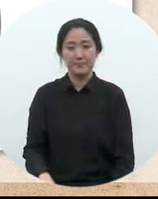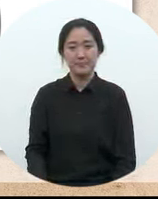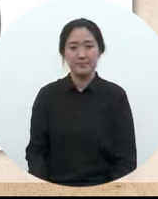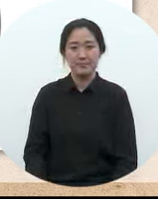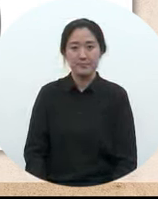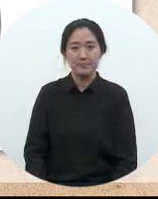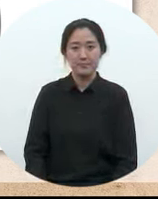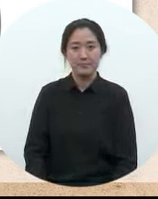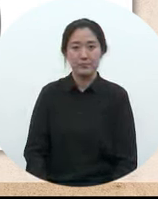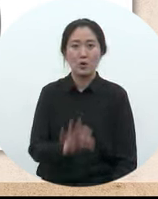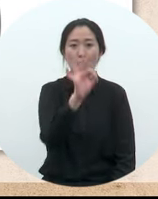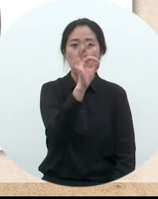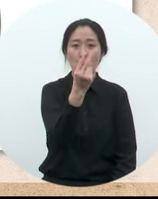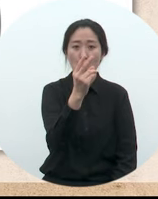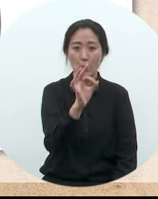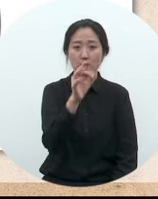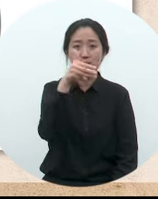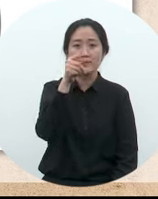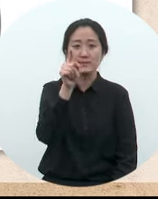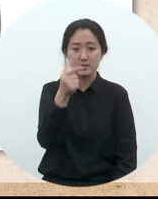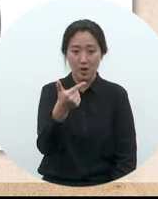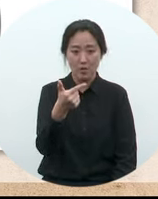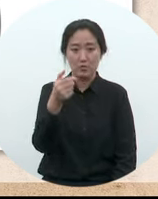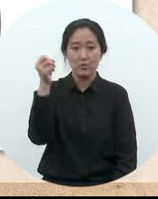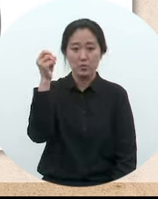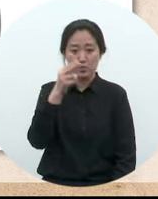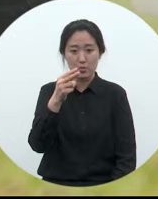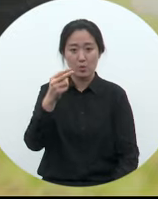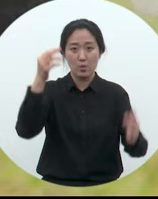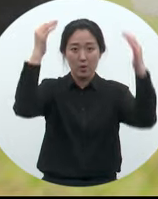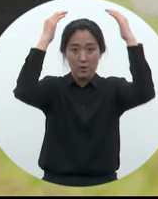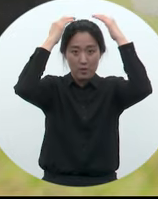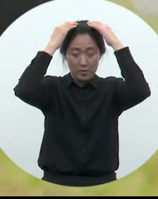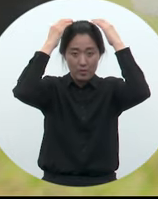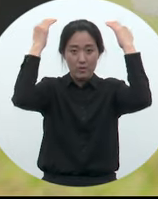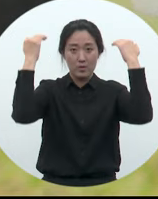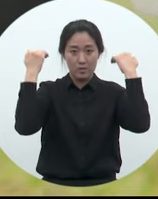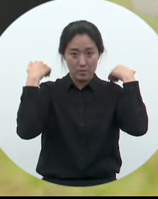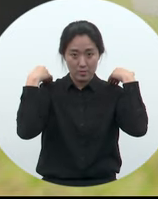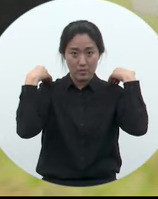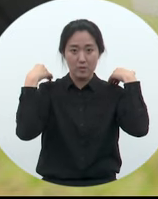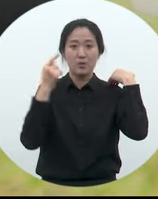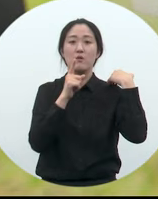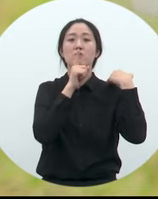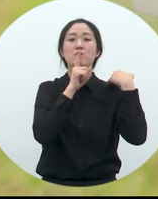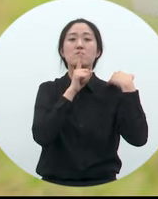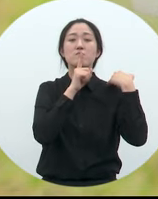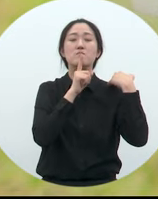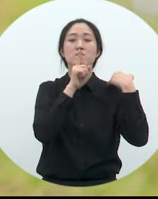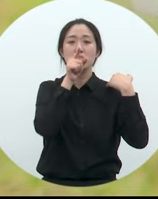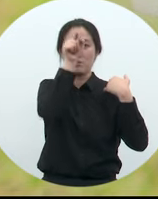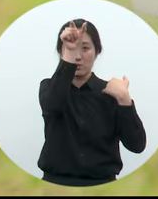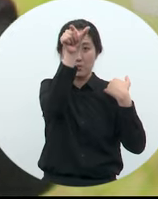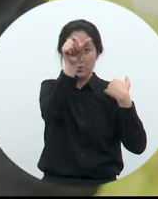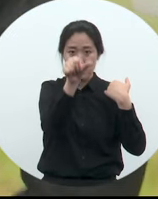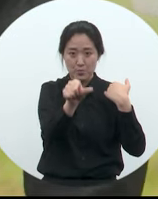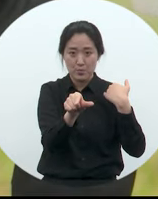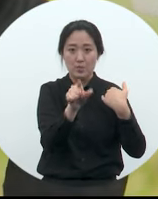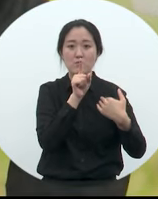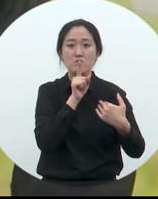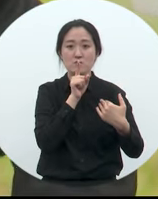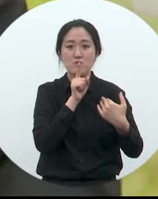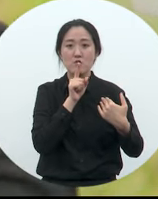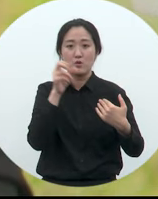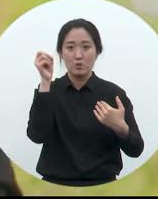앞쪽으로 3cm 되는 경혈이 바로 용천이라는 경혈입니다. 백회에서부터 견정, 방광경을 쭉 따라서